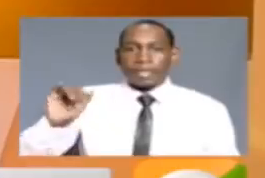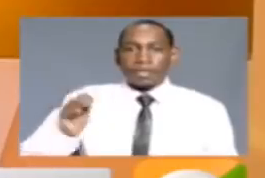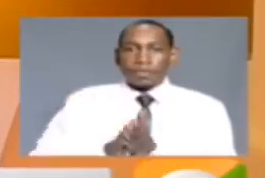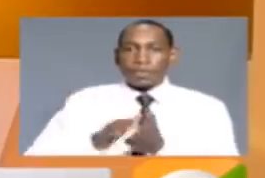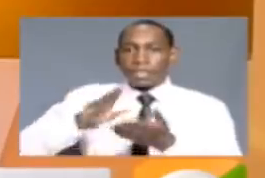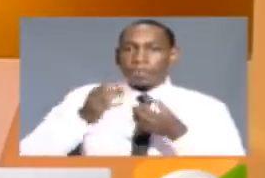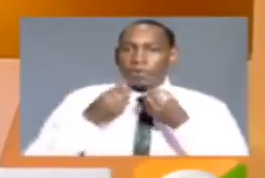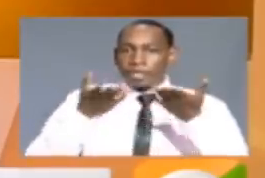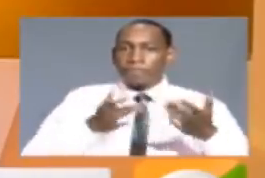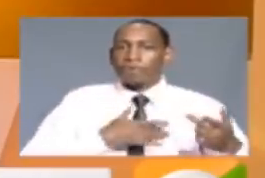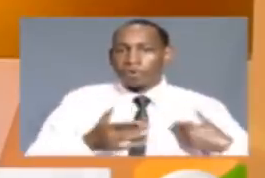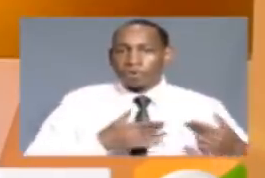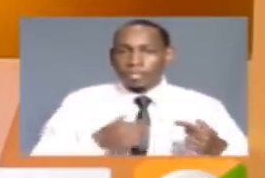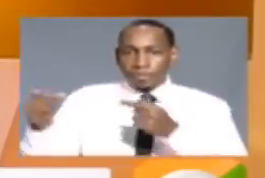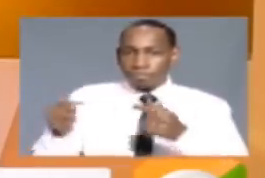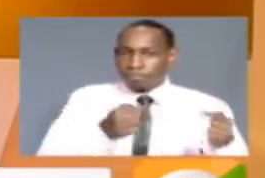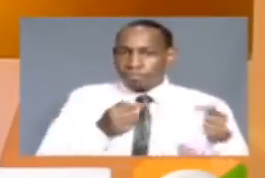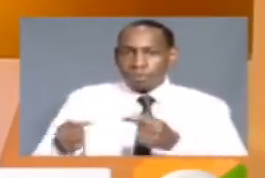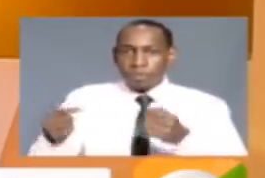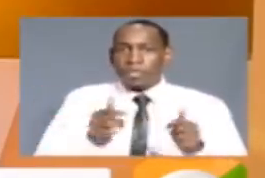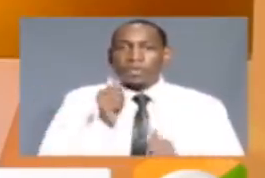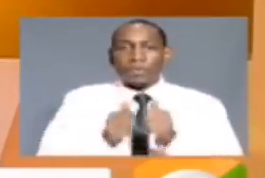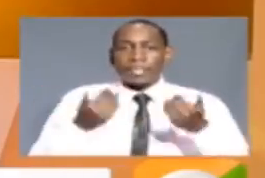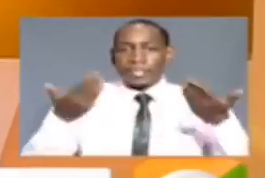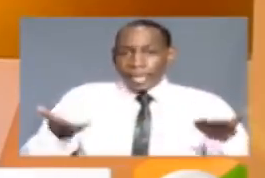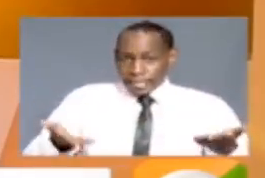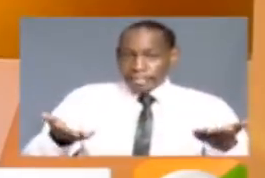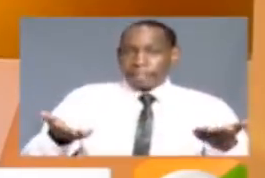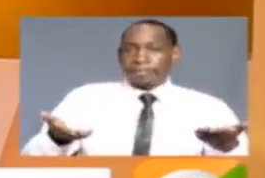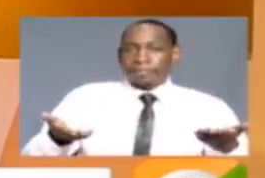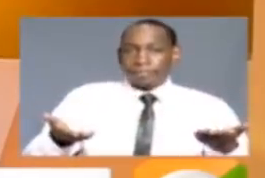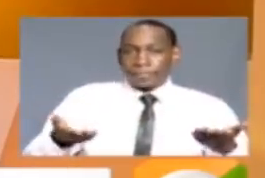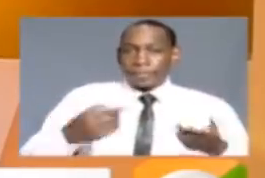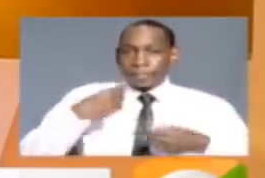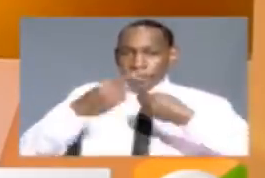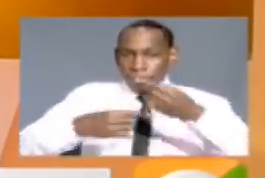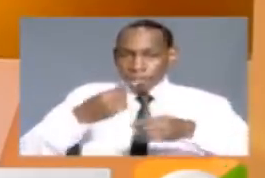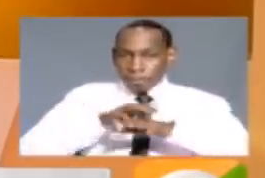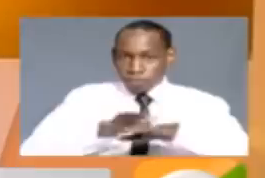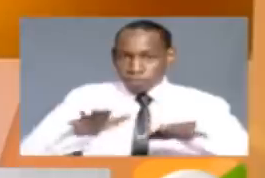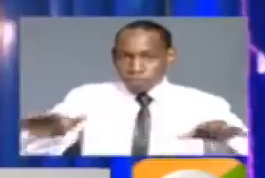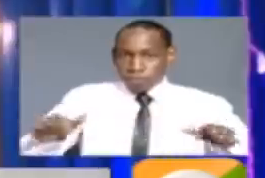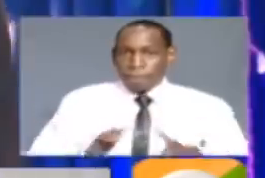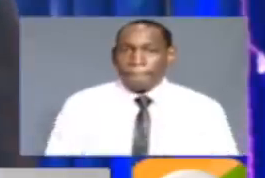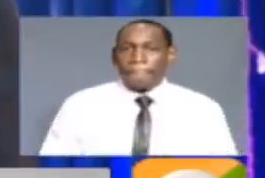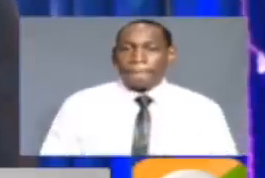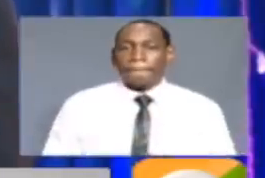zaidi kuhusiana na mvutano huo ambao ndio sasa unashika kasi.